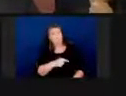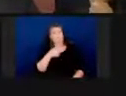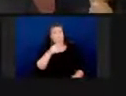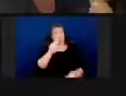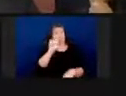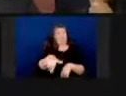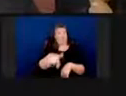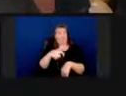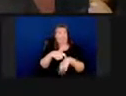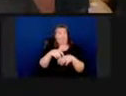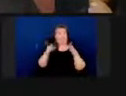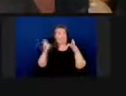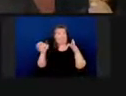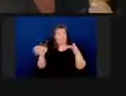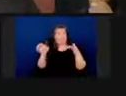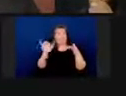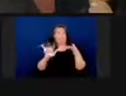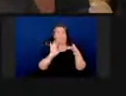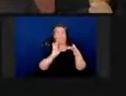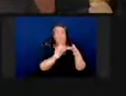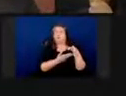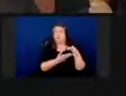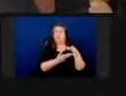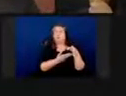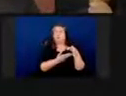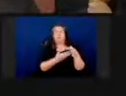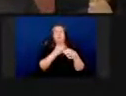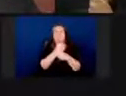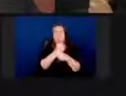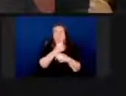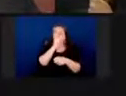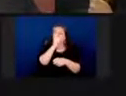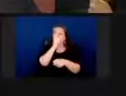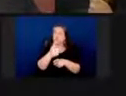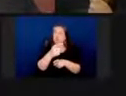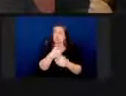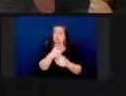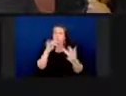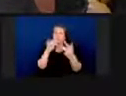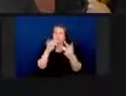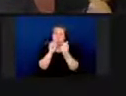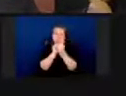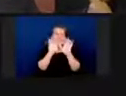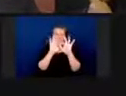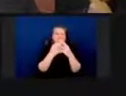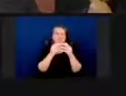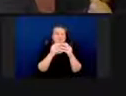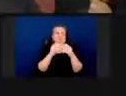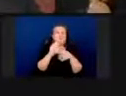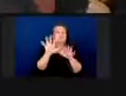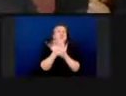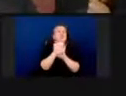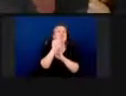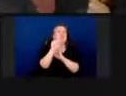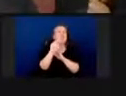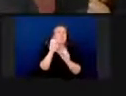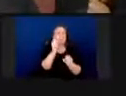Disemba 16 kitakuwa kipindi cha wanafunzi kuomba nafasi katika shule hizo za